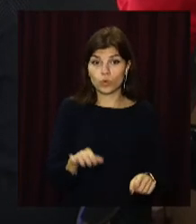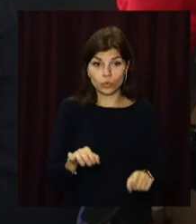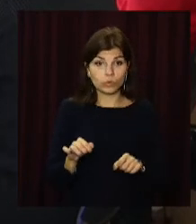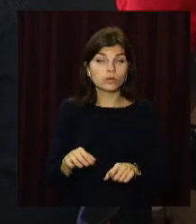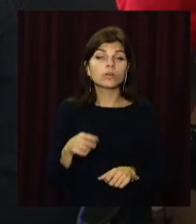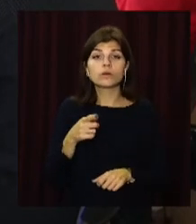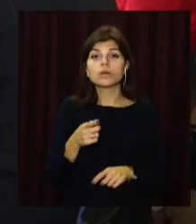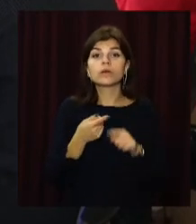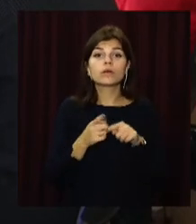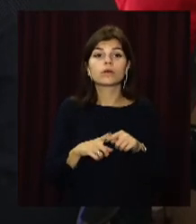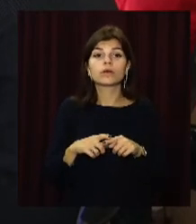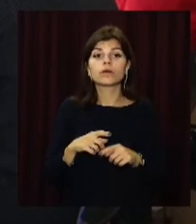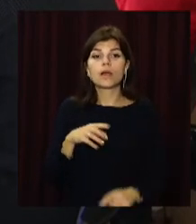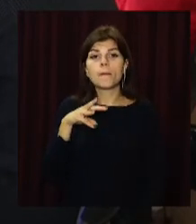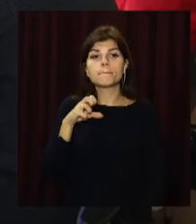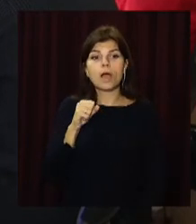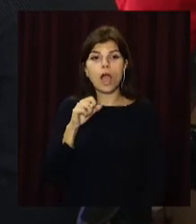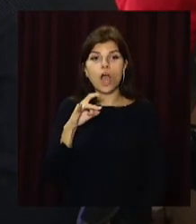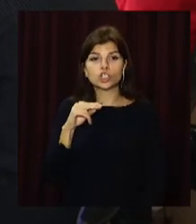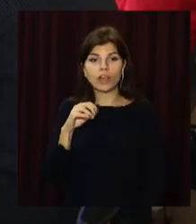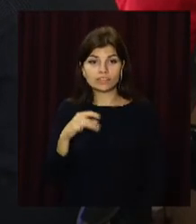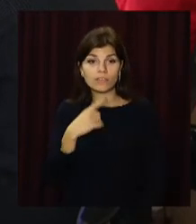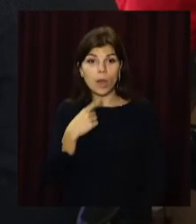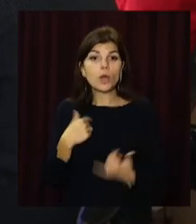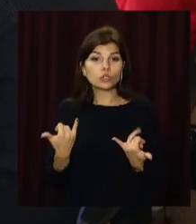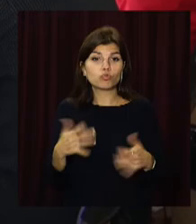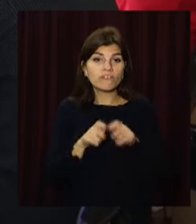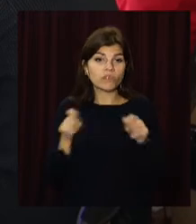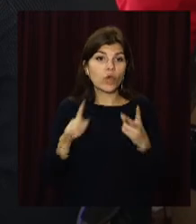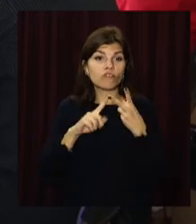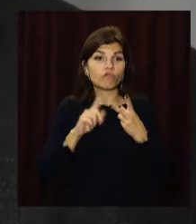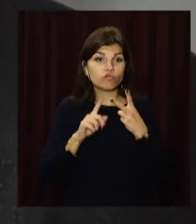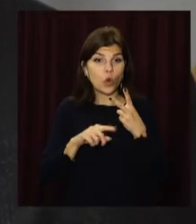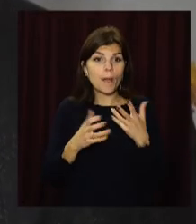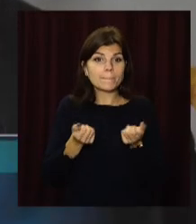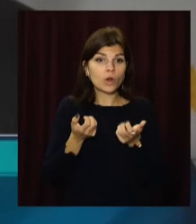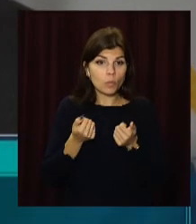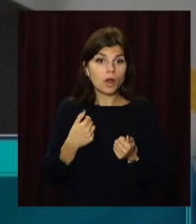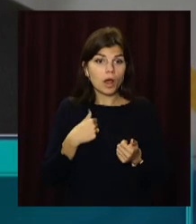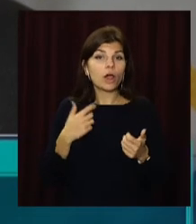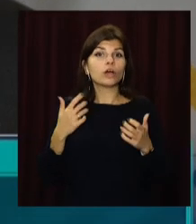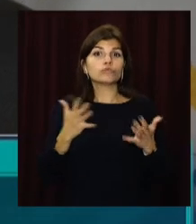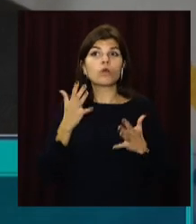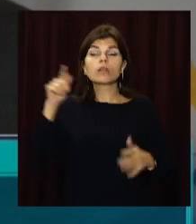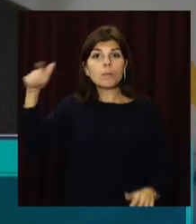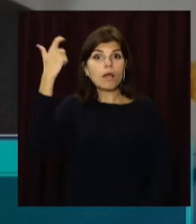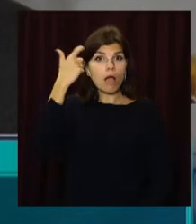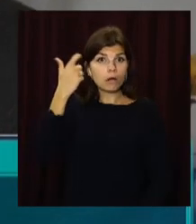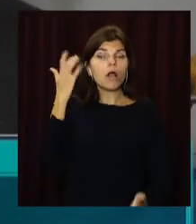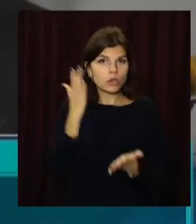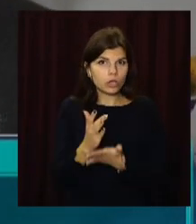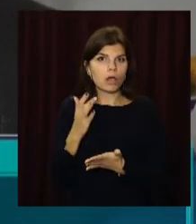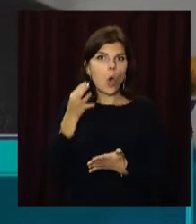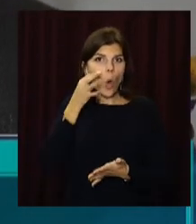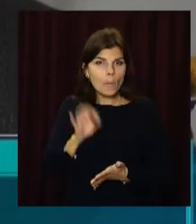«Опозиційна платформа «За життя» Артем Марчевський. Ми сьогодні відкрили вже вторую прийомну, надихнулися опитом Харкова, там дійсно є великий